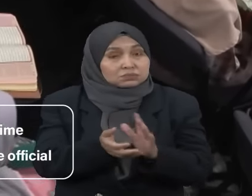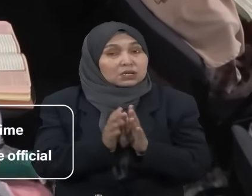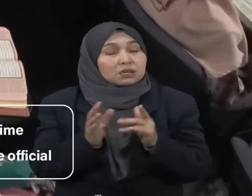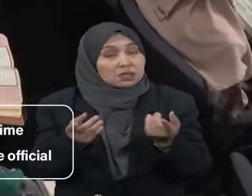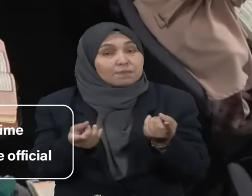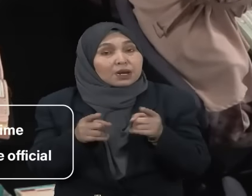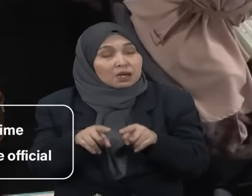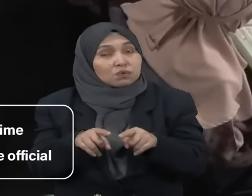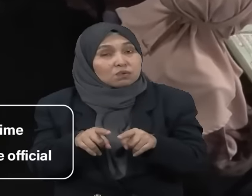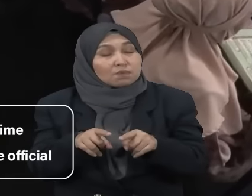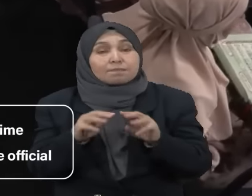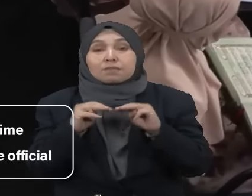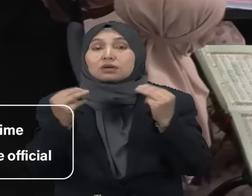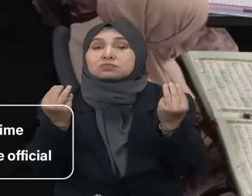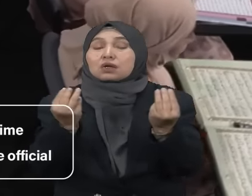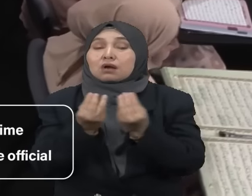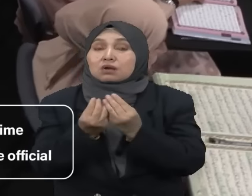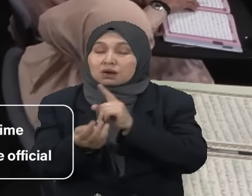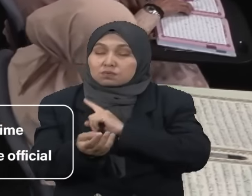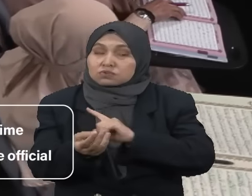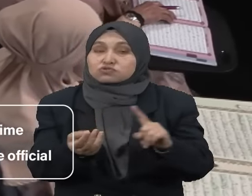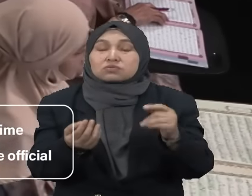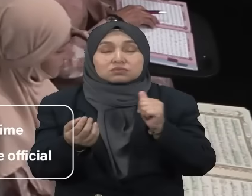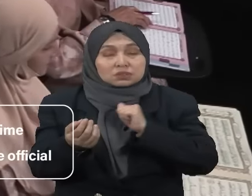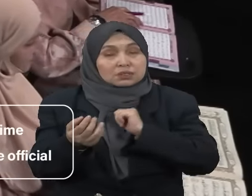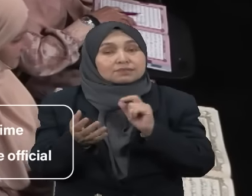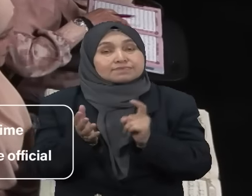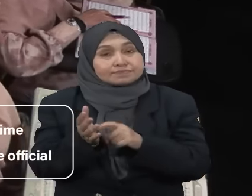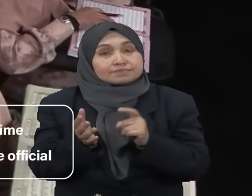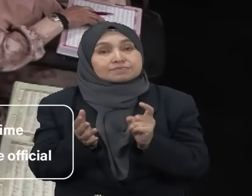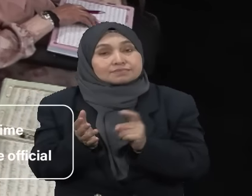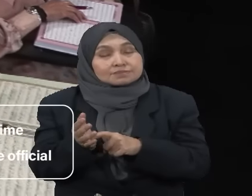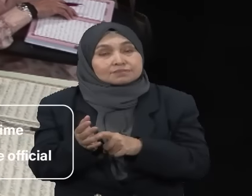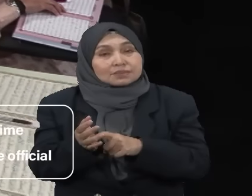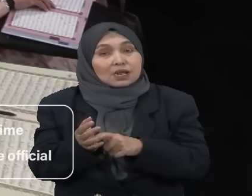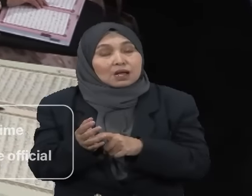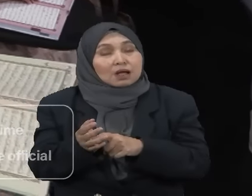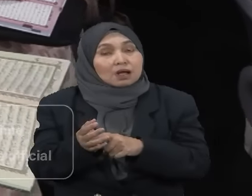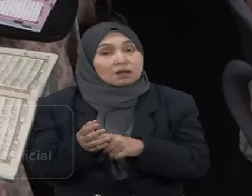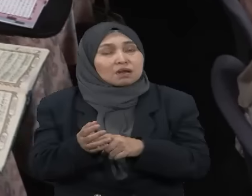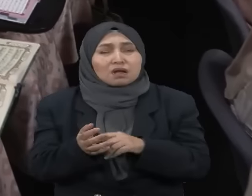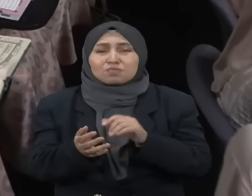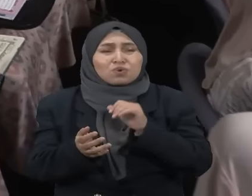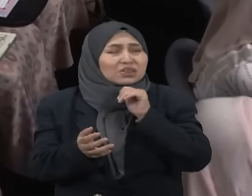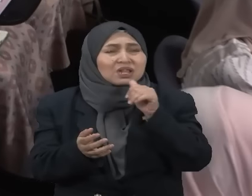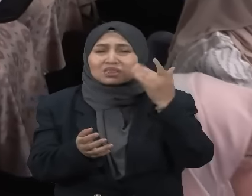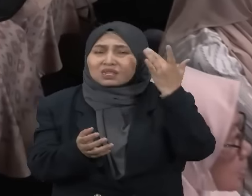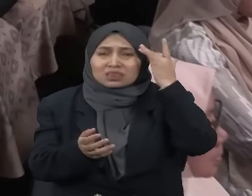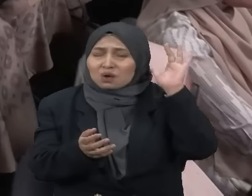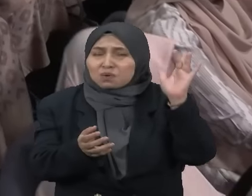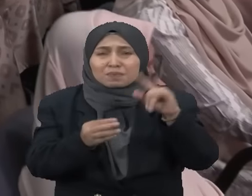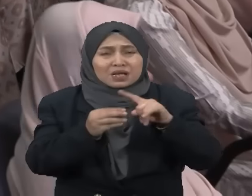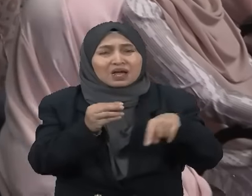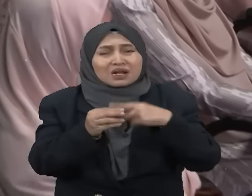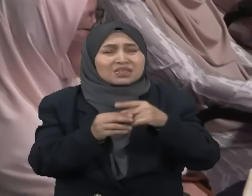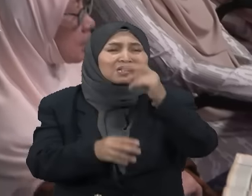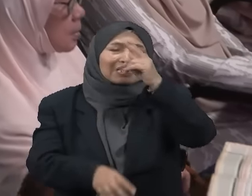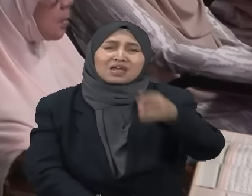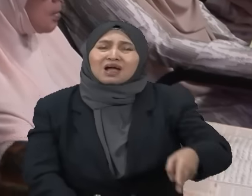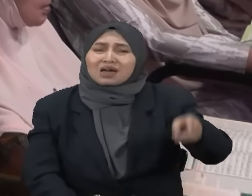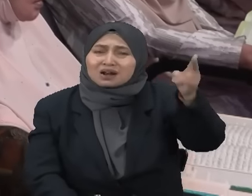berlaku di kalangan masyarakat Muslim kita sendiri kadang-kadang. Ya, di mana mereka bukannya tidak tahu bahawa perkara ini diharamkan